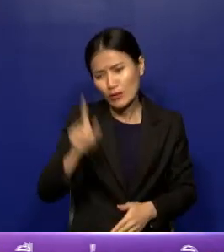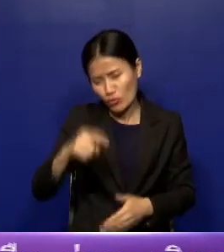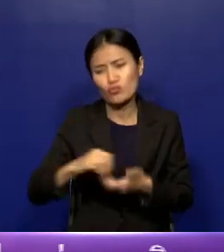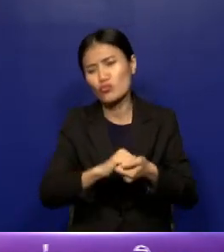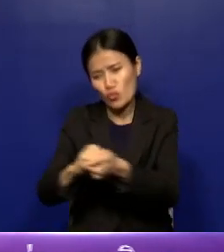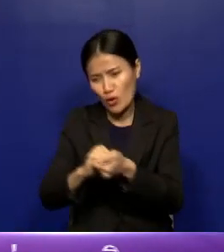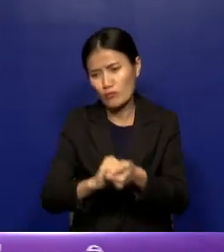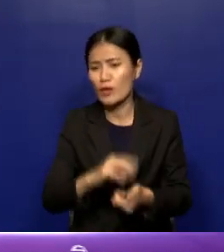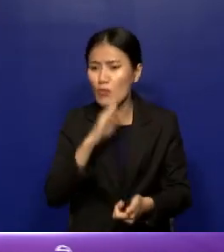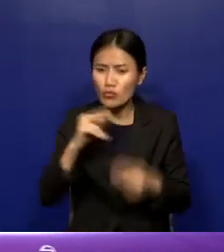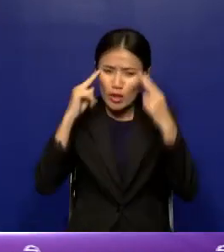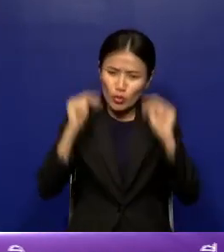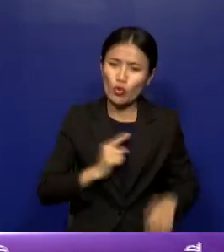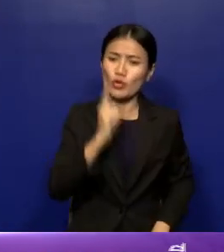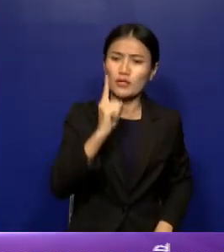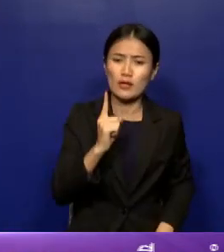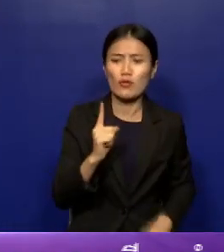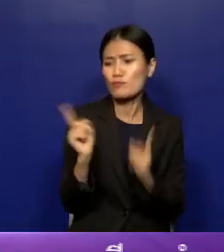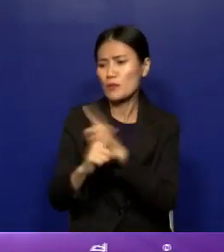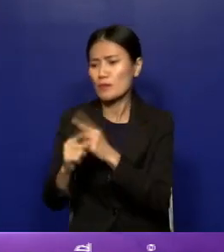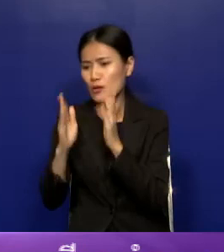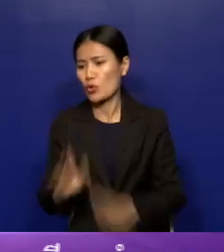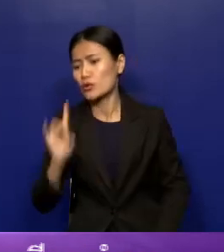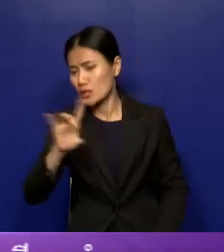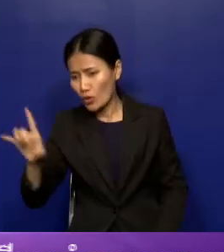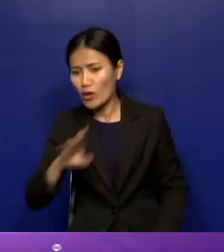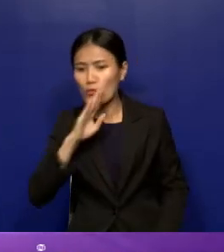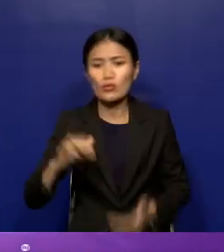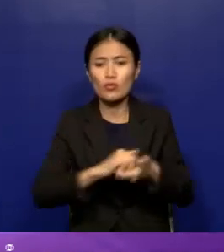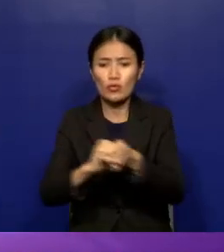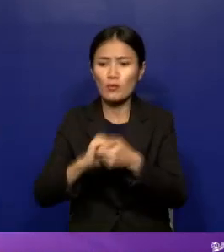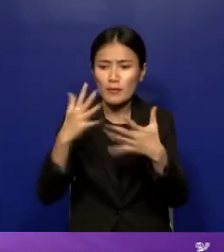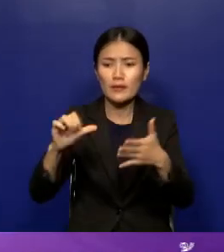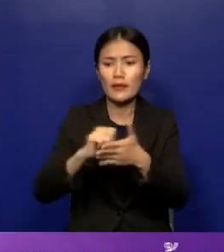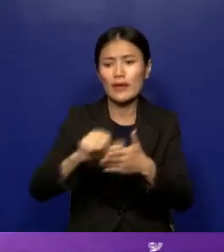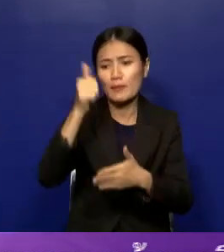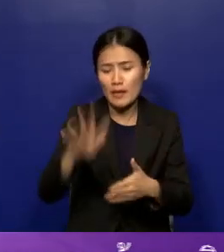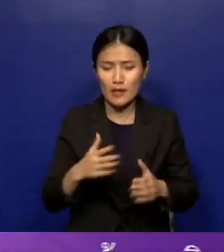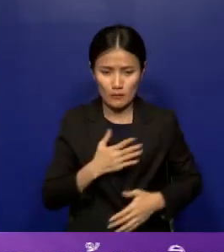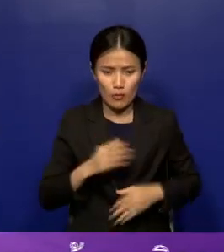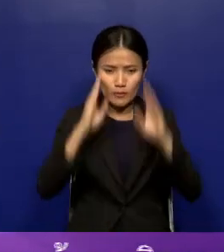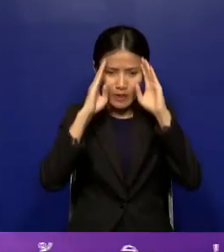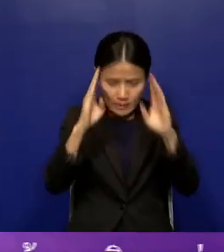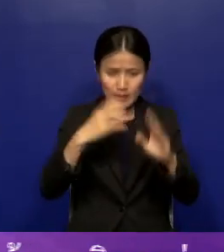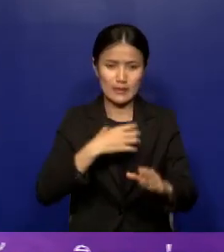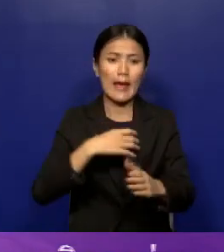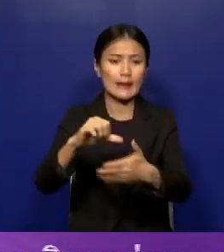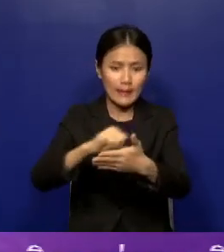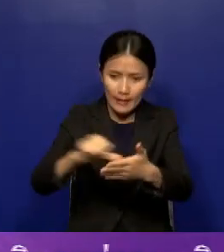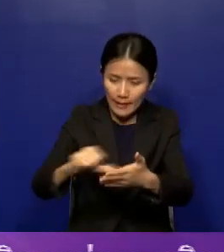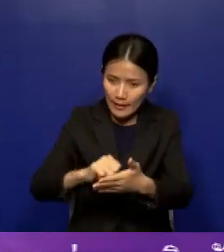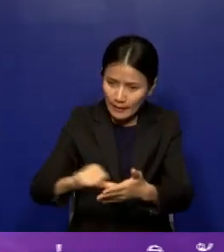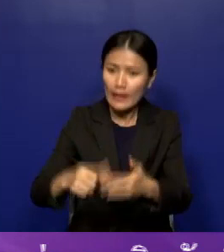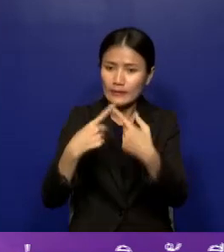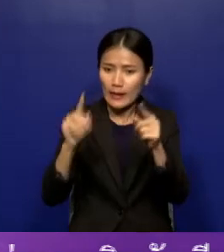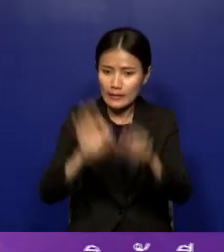หรือถ้าใครที่ว่าเก่งกาจสามารถมันก็ไม่ได้กันผมไม่รับว่าผมเก่งที่สุดแต่ผมมีความตั้งใจมีจิตวิญญาณบริสุทธิ์ที่จะทำทุกอย่างให้ได้แต่ทั้งหมดต้